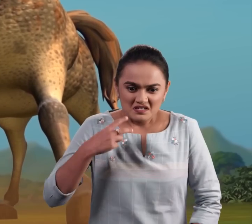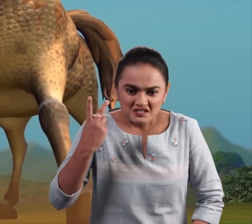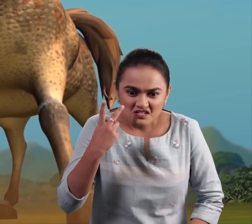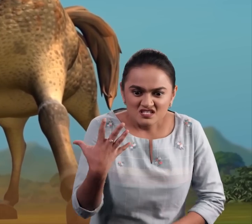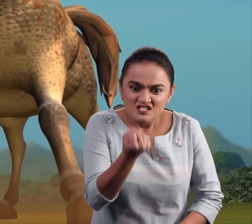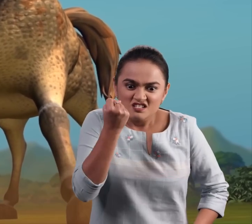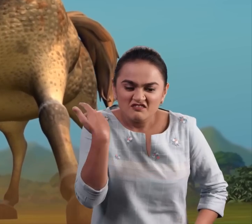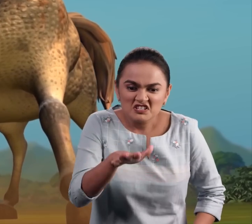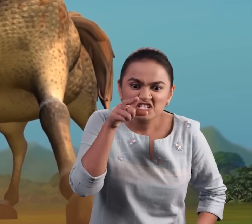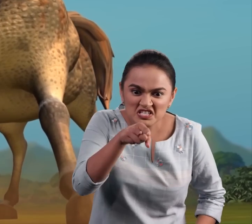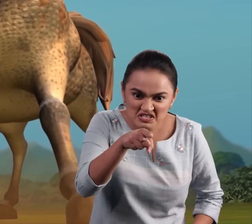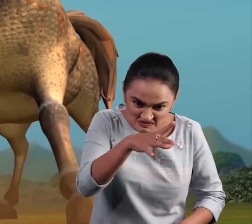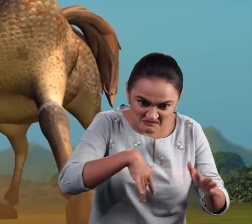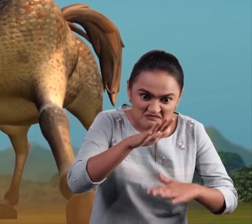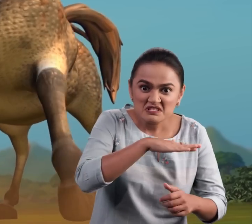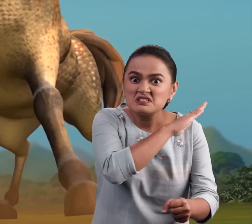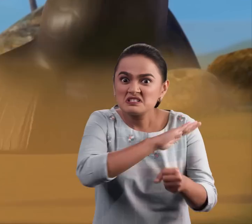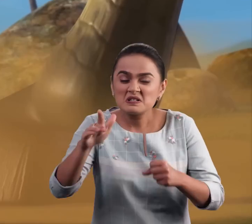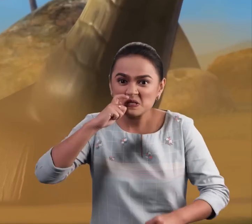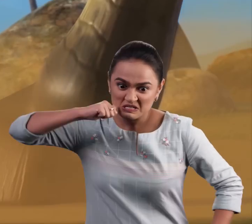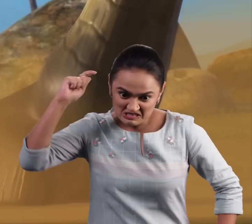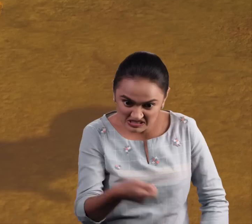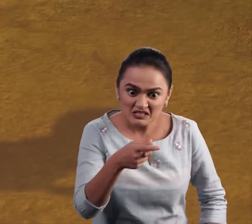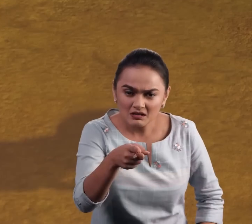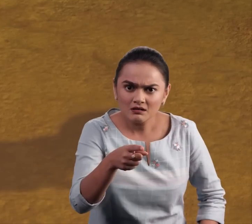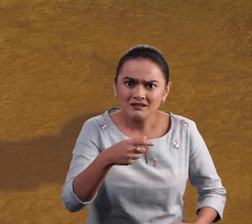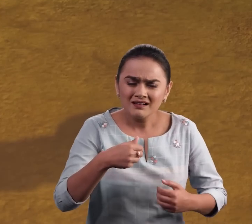आखिर मैंने तुम्हें ढूंढ निकाला कंस के काल।